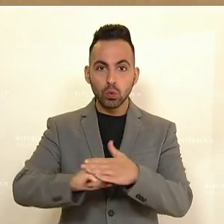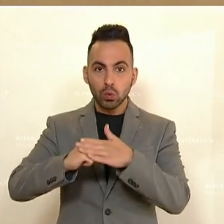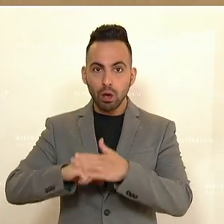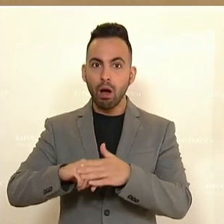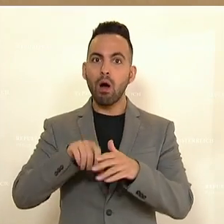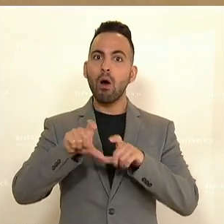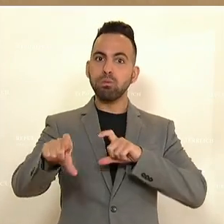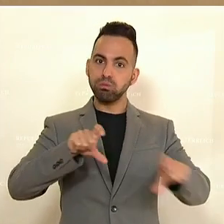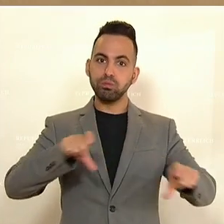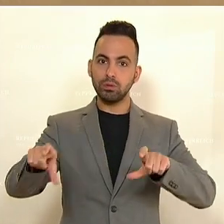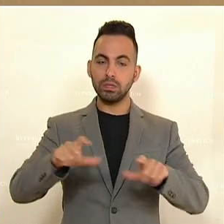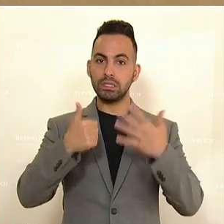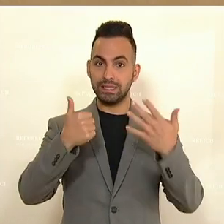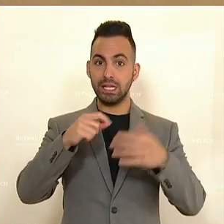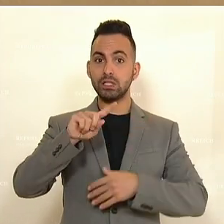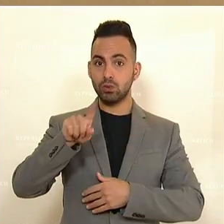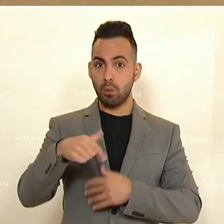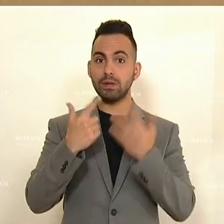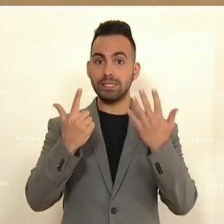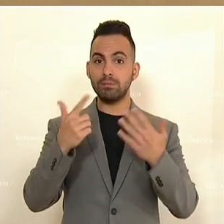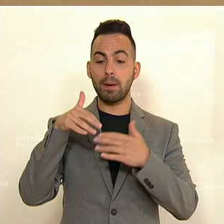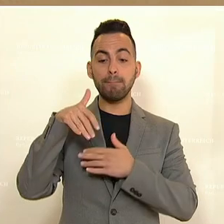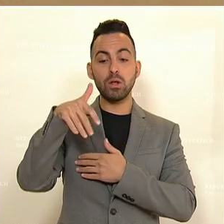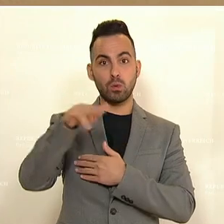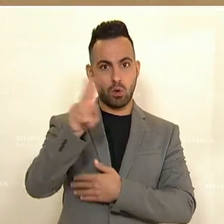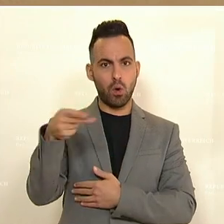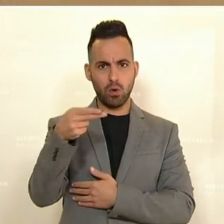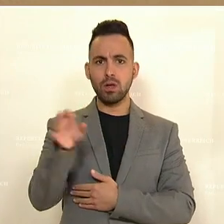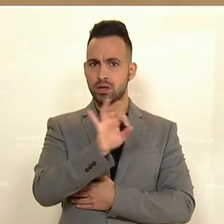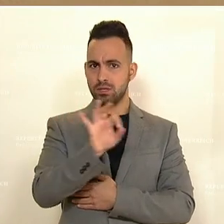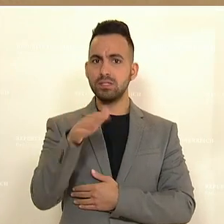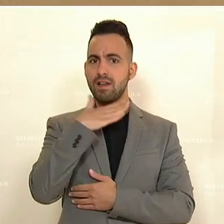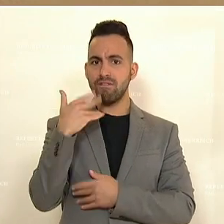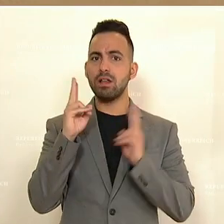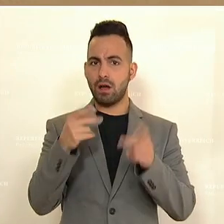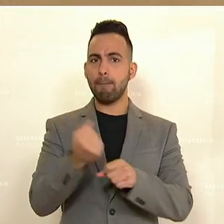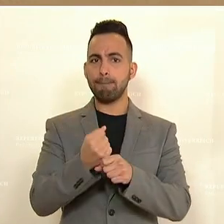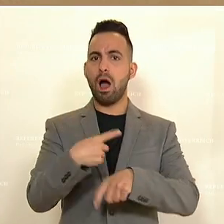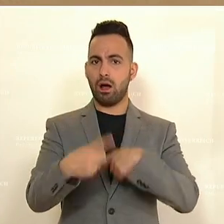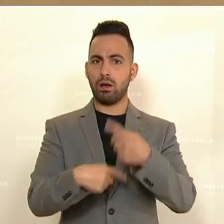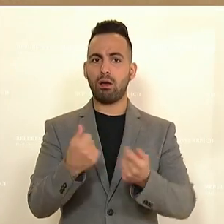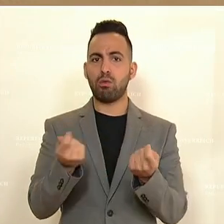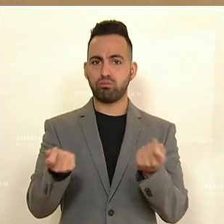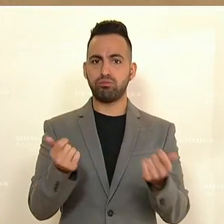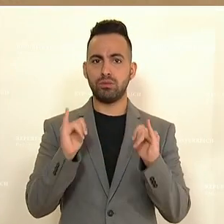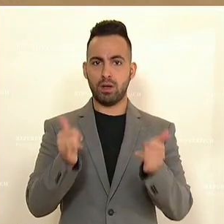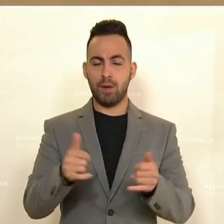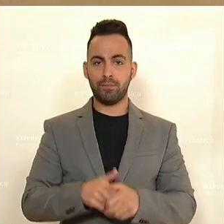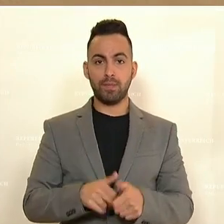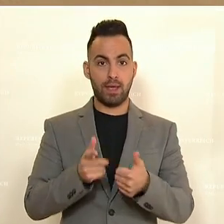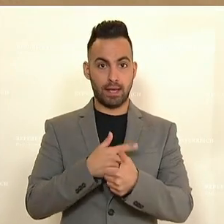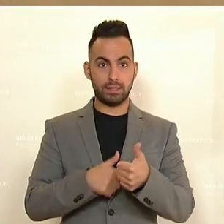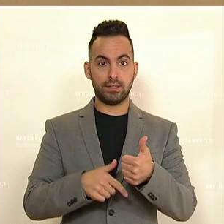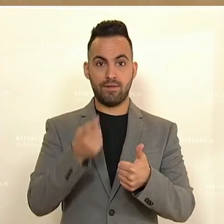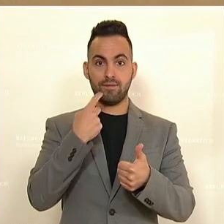man, dass mit 6,7 Millionen Euro sehr viel gemacht werden kann. Auf der einen Seite, der Verein